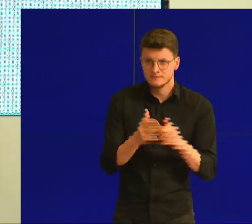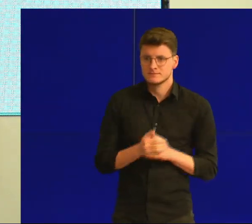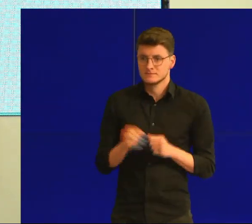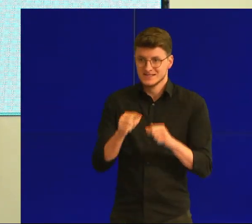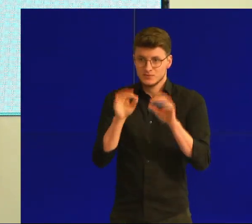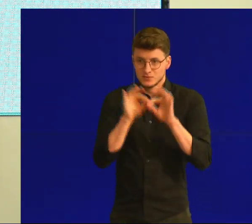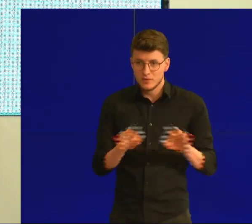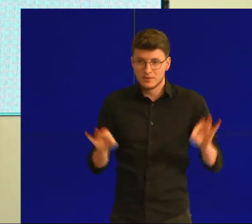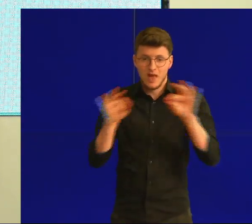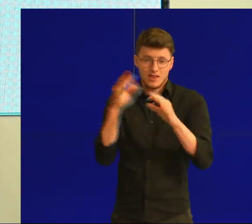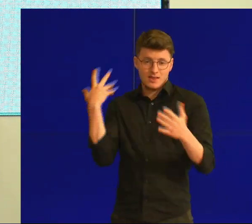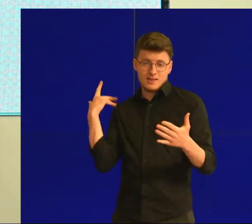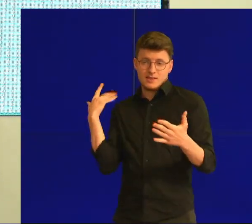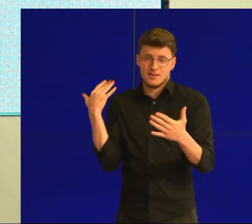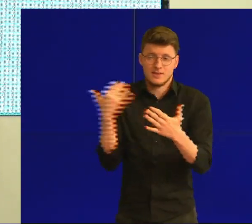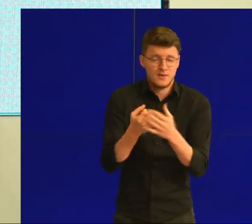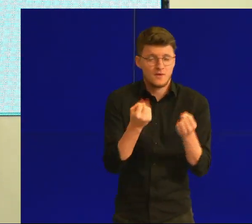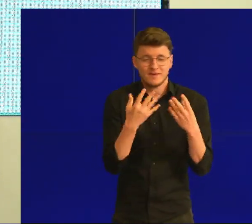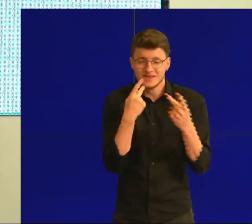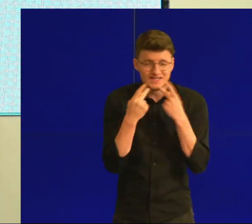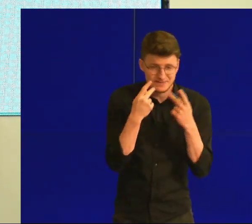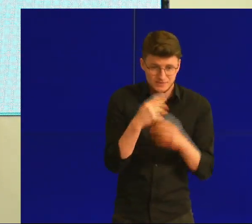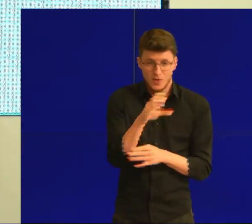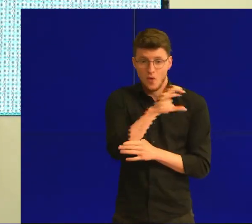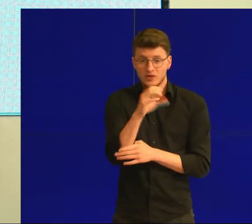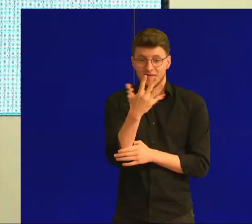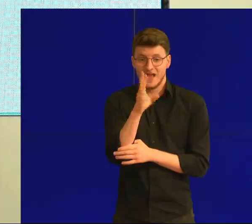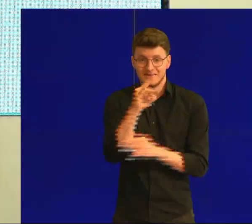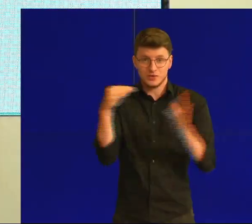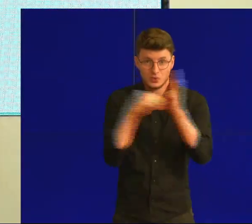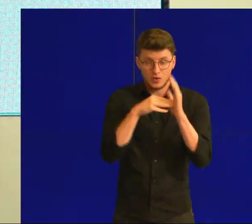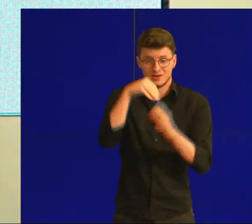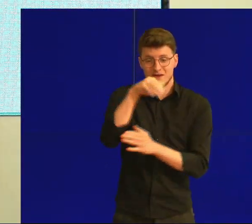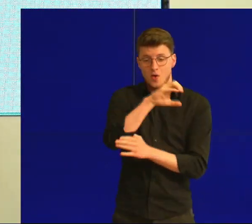contraire un verdict d'azun nécessité